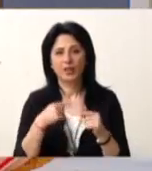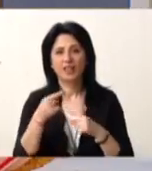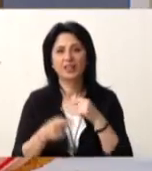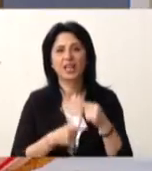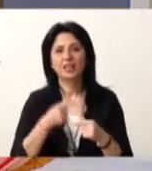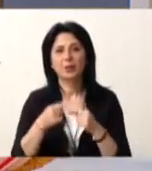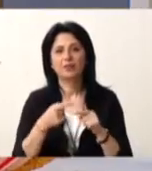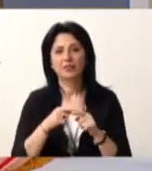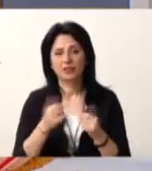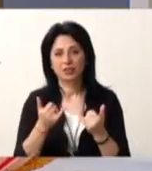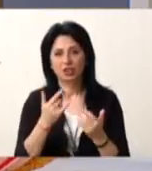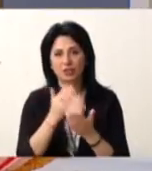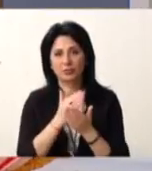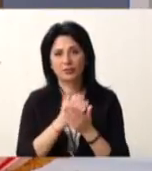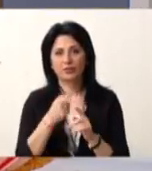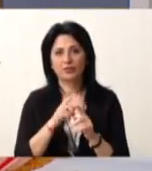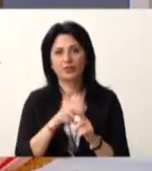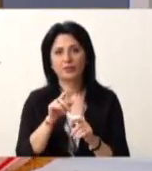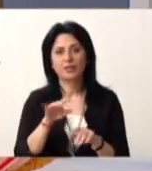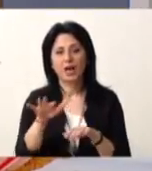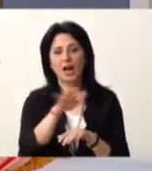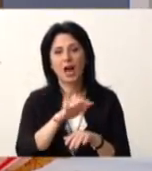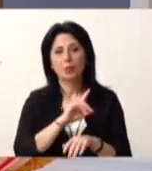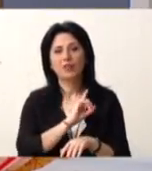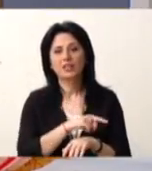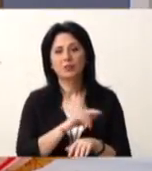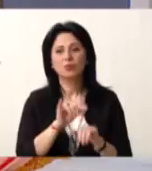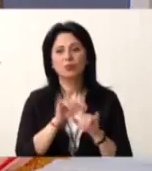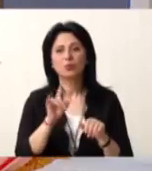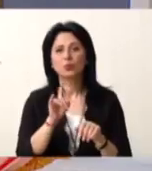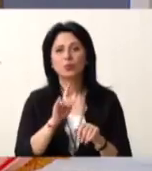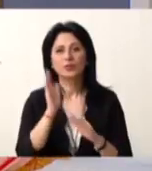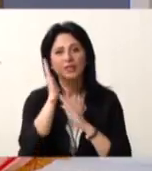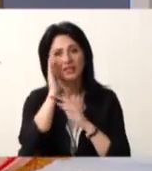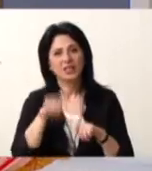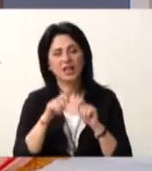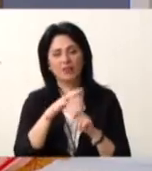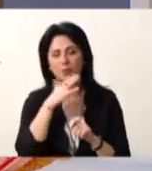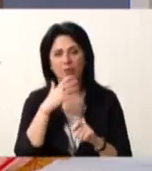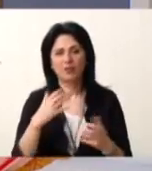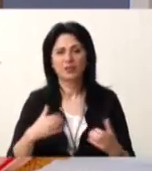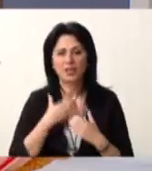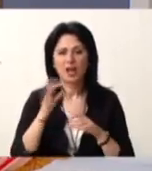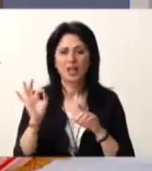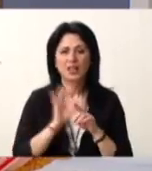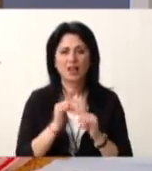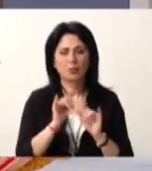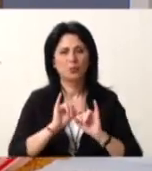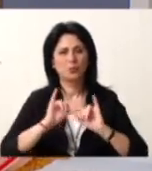თანამედროვე ცხოვრების წესმა შემოიღო. წესული გარემო გაიზარდა, ძილის დარღვევაც ამასთან